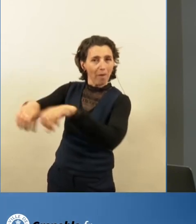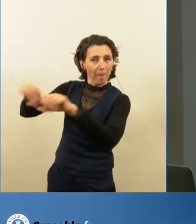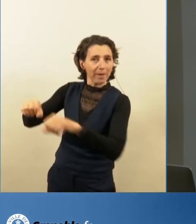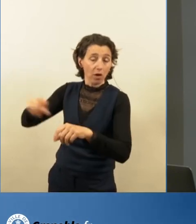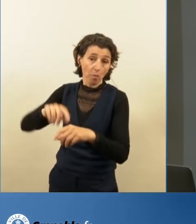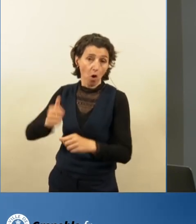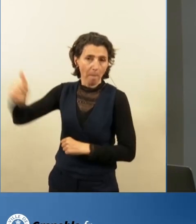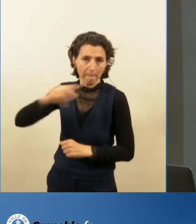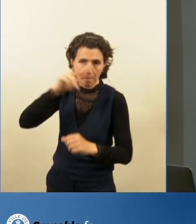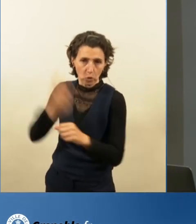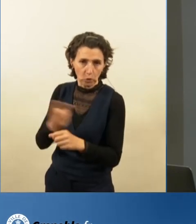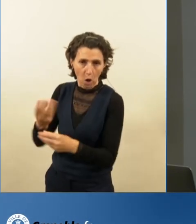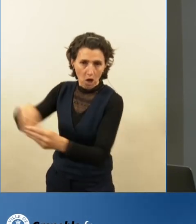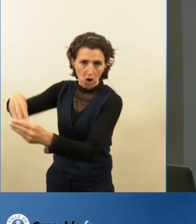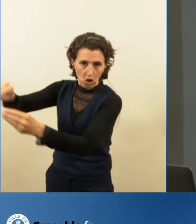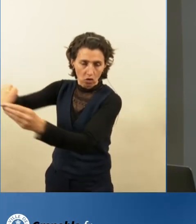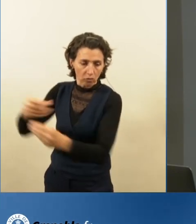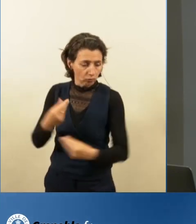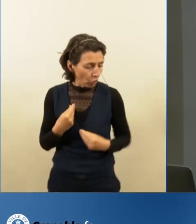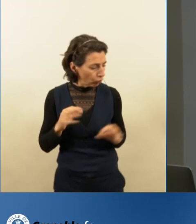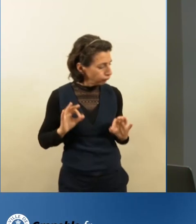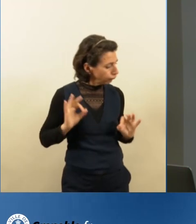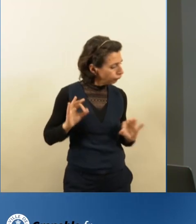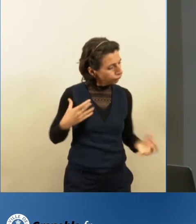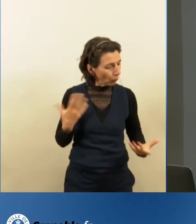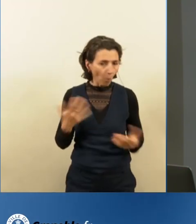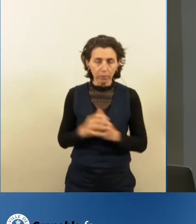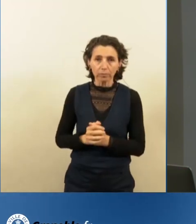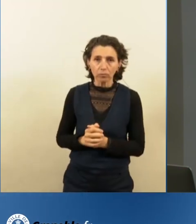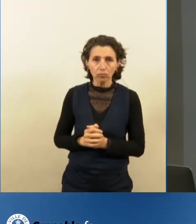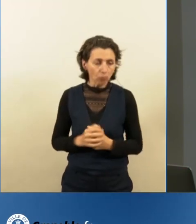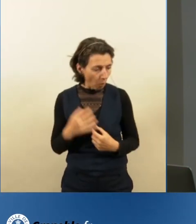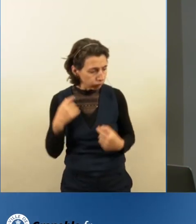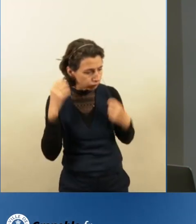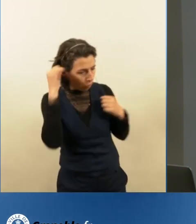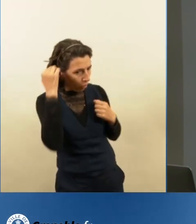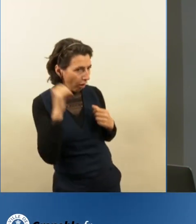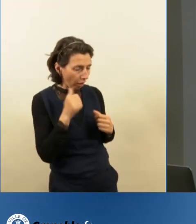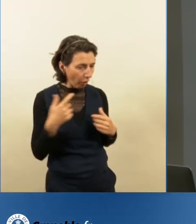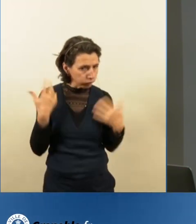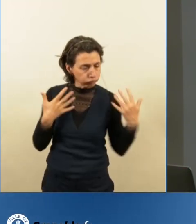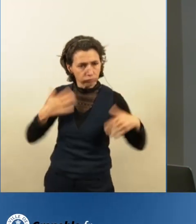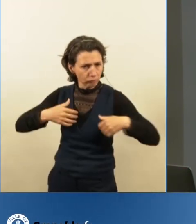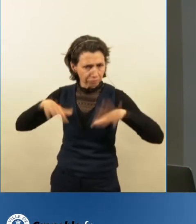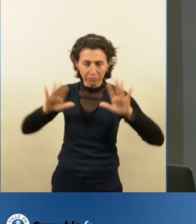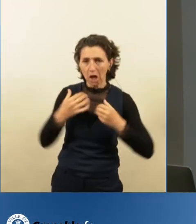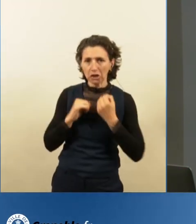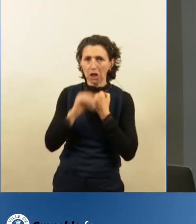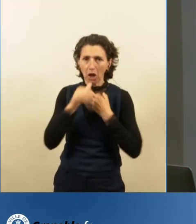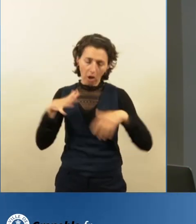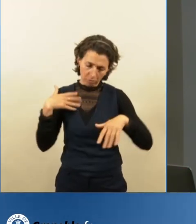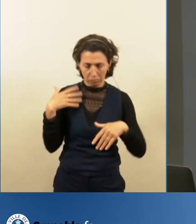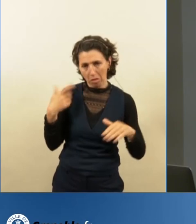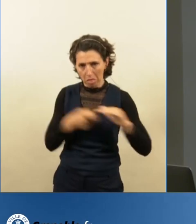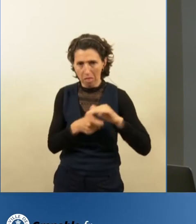ça ça n'a pas l'air de vous contrarier sans état d'âme et sans gêne vous allez donc assigner à domicile